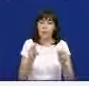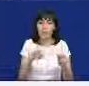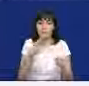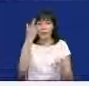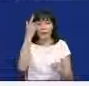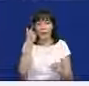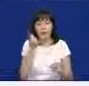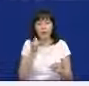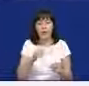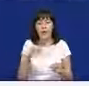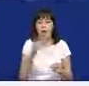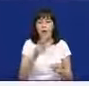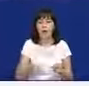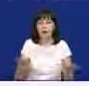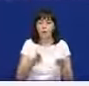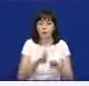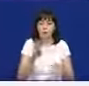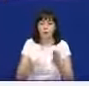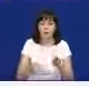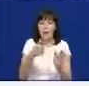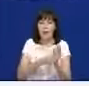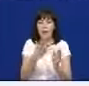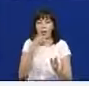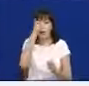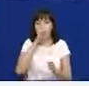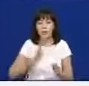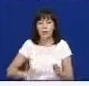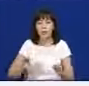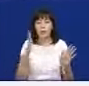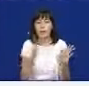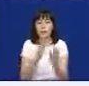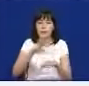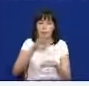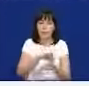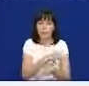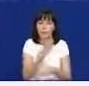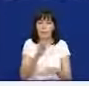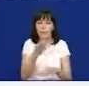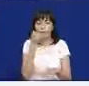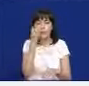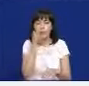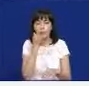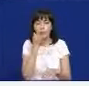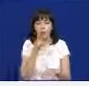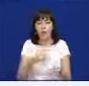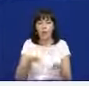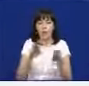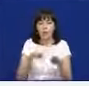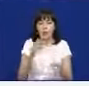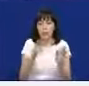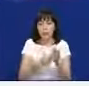ұғынды. Адам ұрпағымен көріпті. 65 жыл бұрын тағдыр тоғыстырған Бибайша апай екеуі перзенттің жетеуін